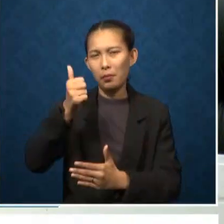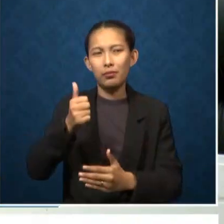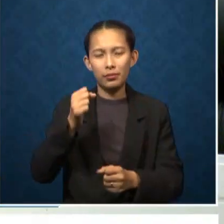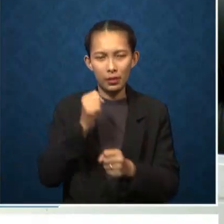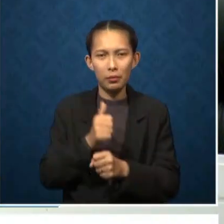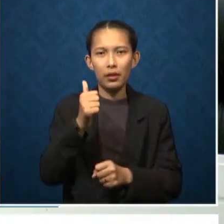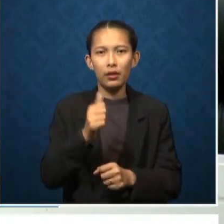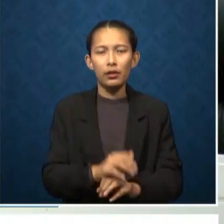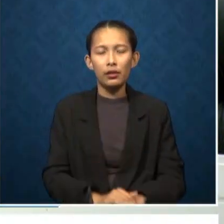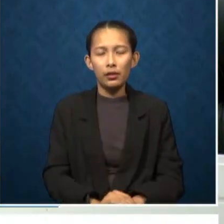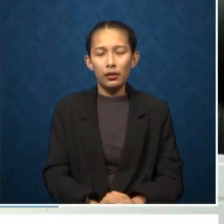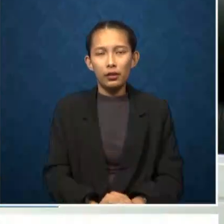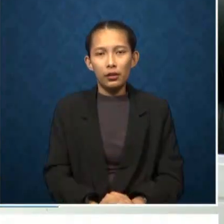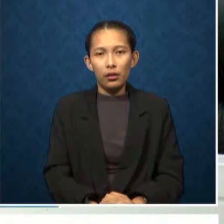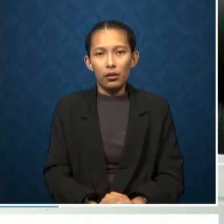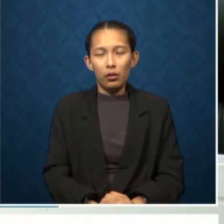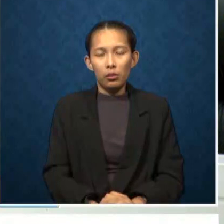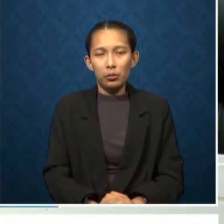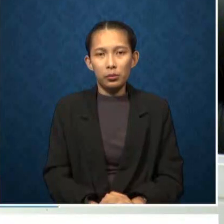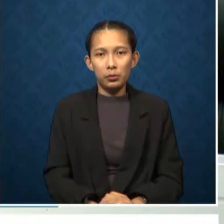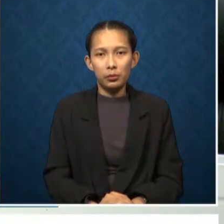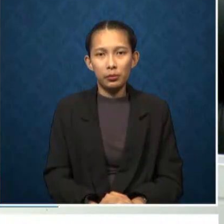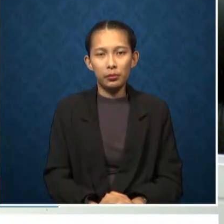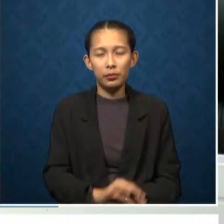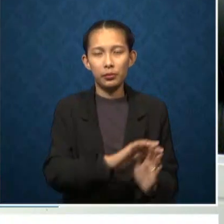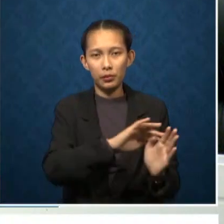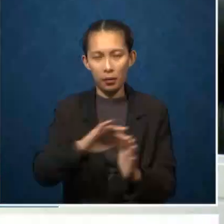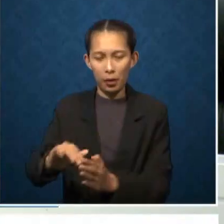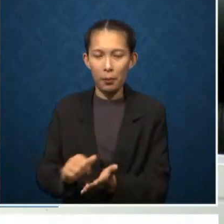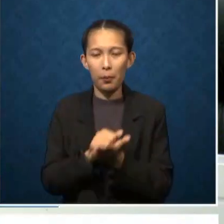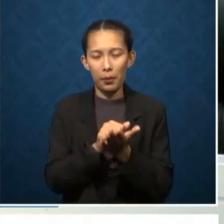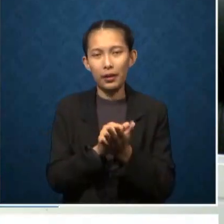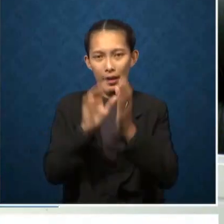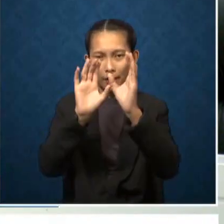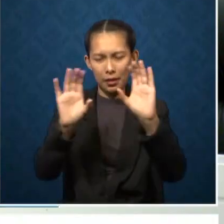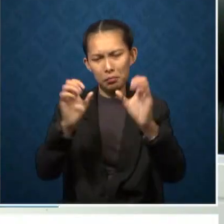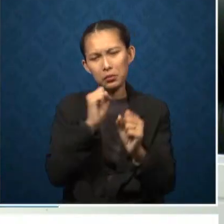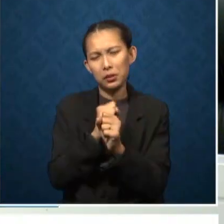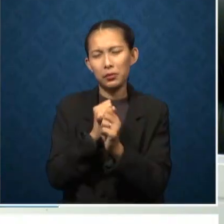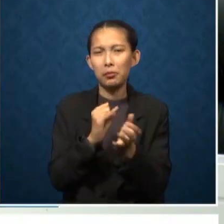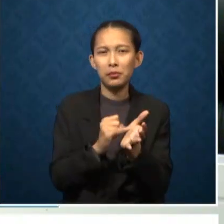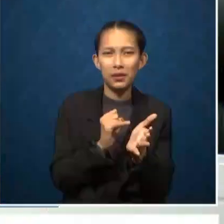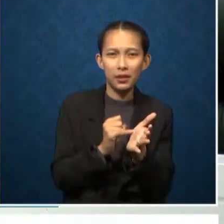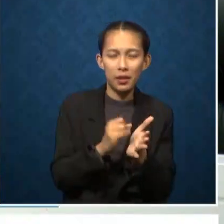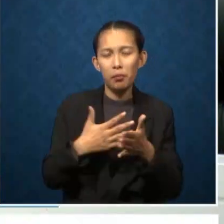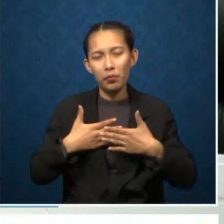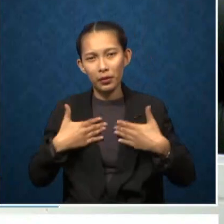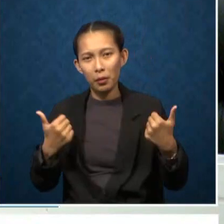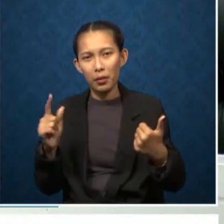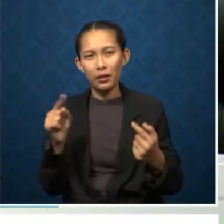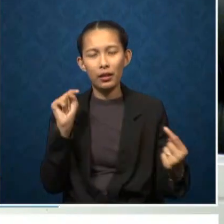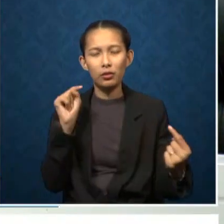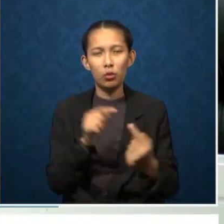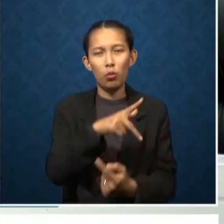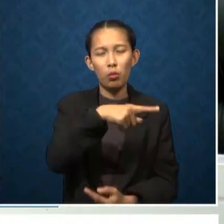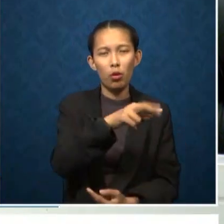ขึ้นลำดับถัดมานะคะคือเรื่องของการบริการภาครัฐเพื่ออำนวยความสะดวกนะคะซึ่งเราจะดำเนินการตามพรบอำนวยความสะดว